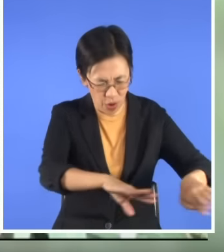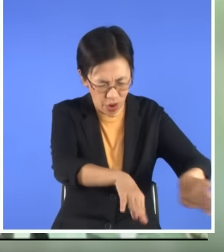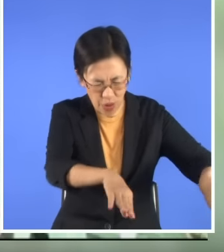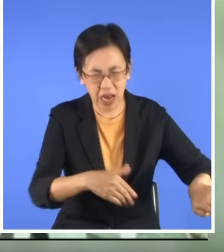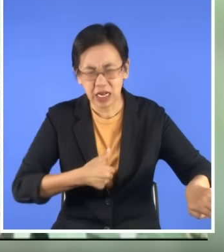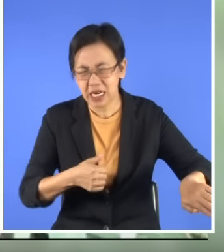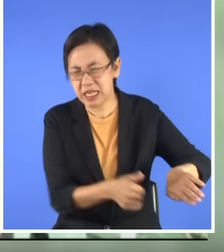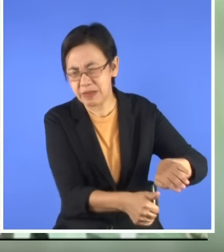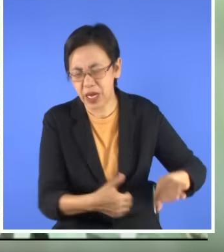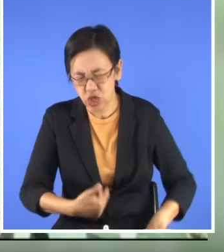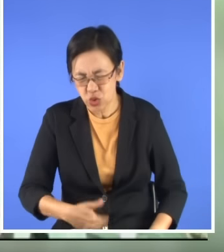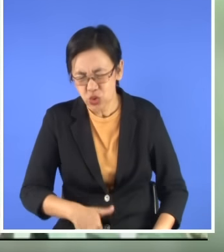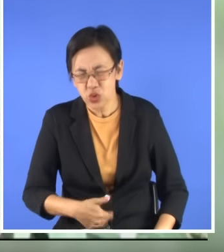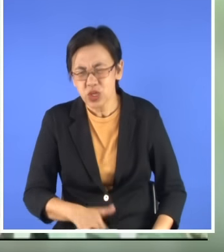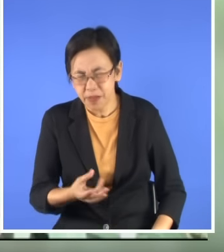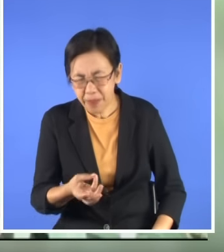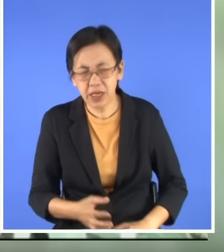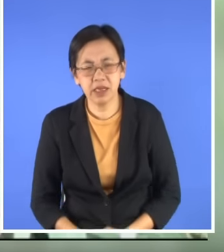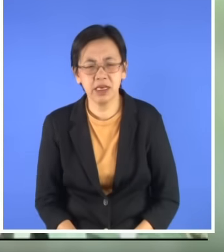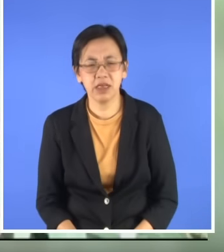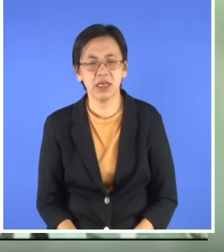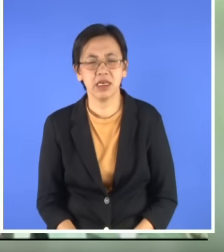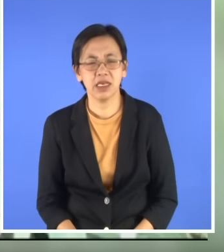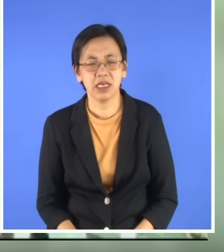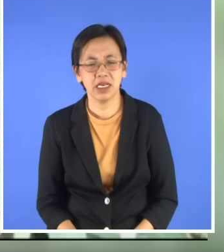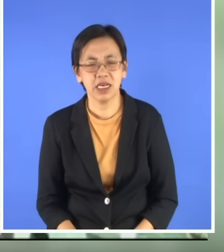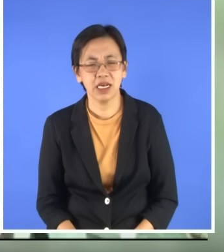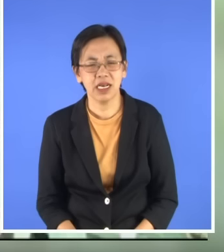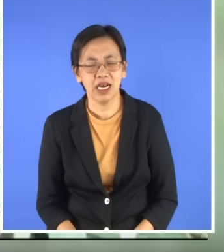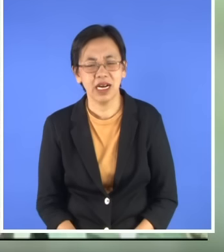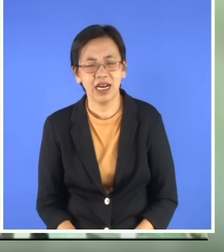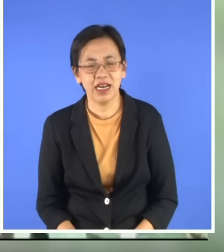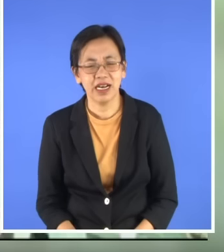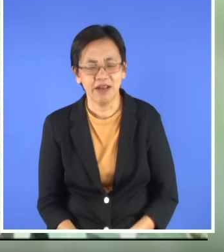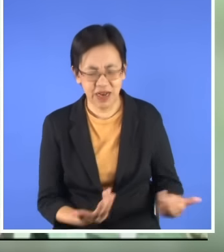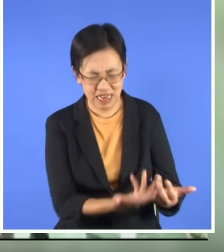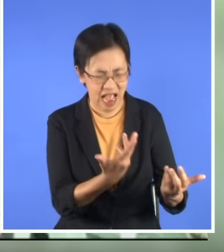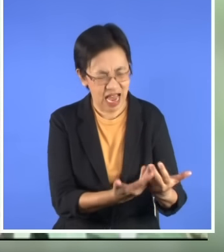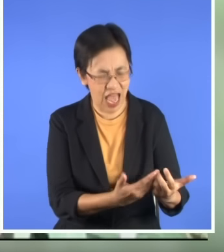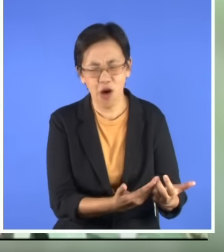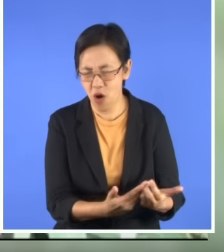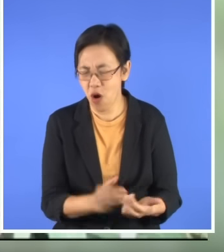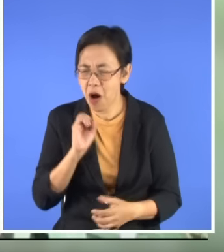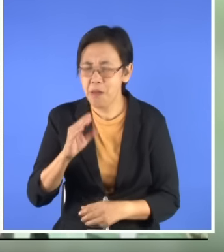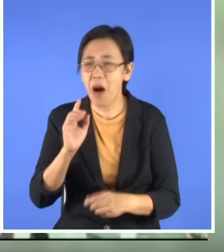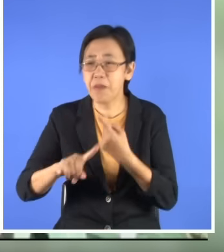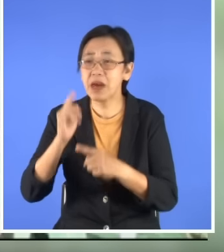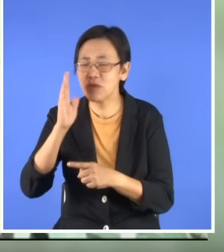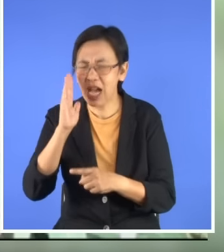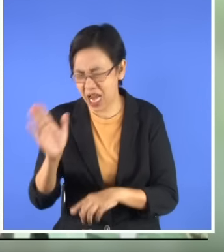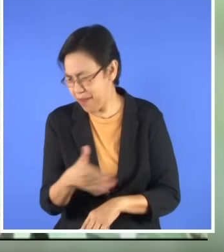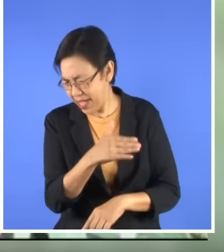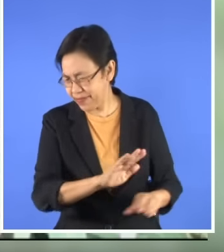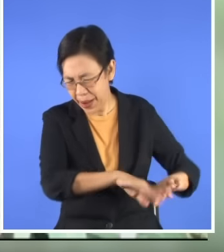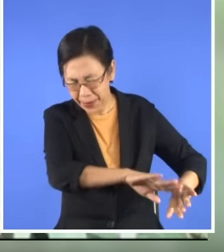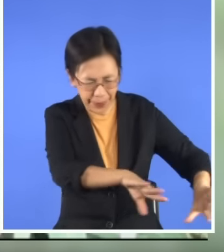ขอไปนั่งปลดทุกข์คือชี้หน่อย คือช่วยไปตัดหญ้าหรือถาง ไม่คือไปแหวก หน่อยไปแหวกเรียบๆให้เรียบๆ ให้เรียบๆหน่อยนักช่าง